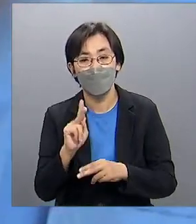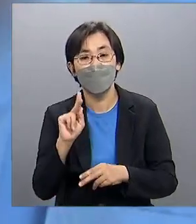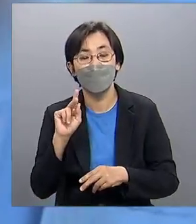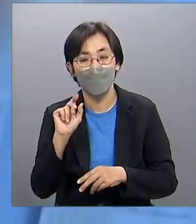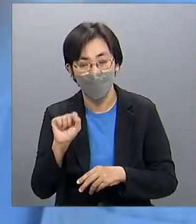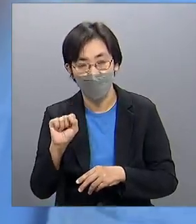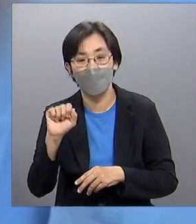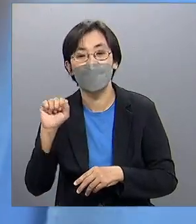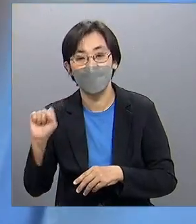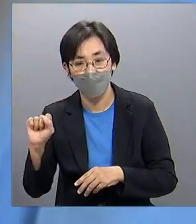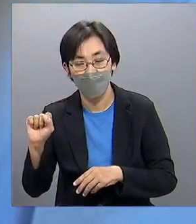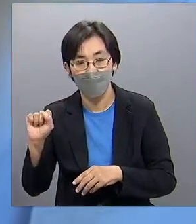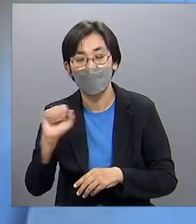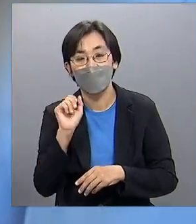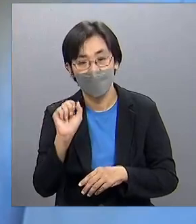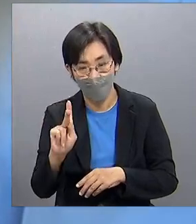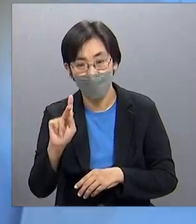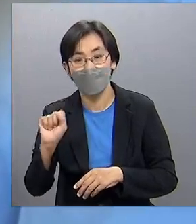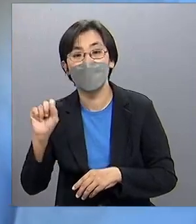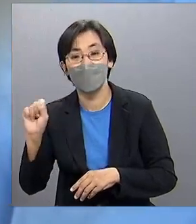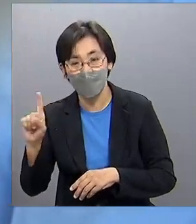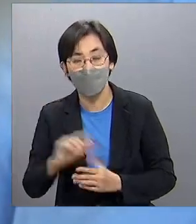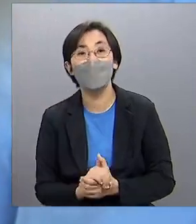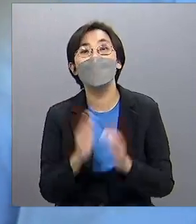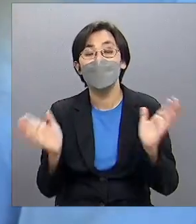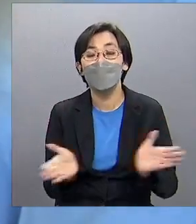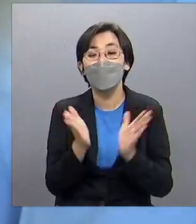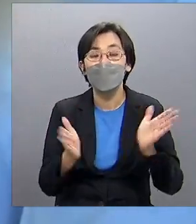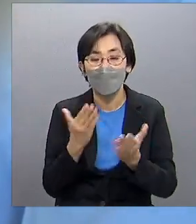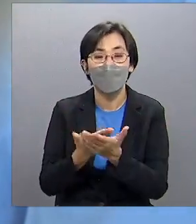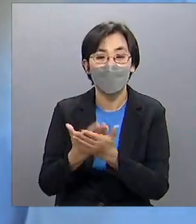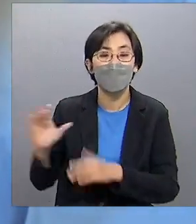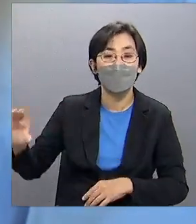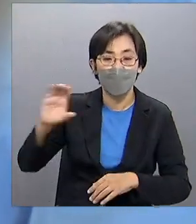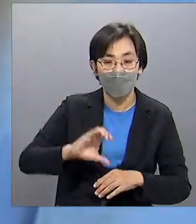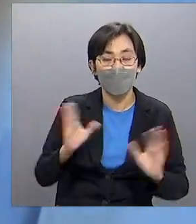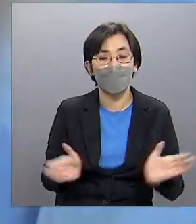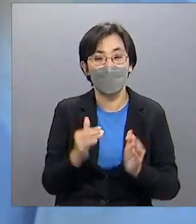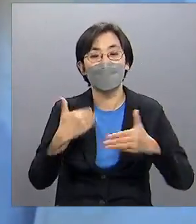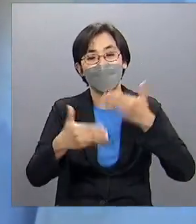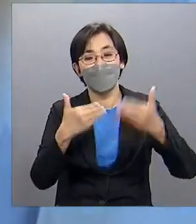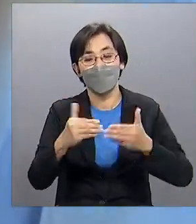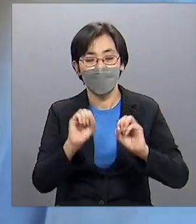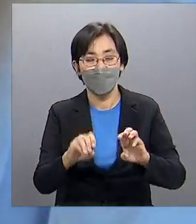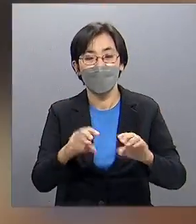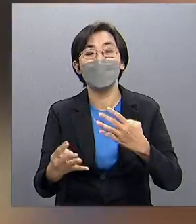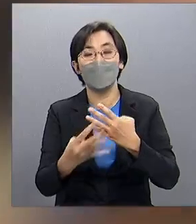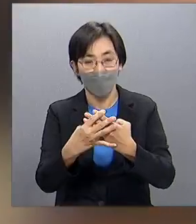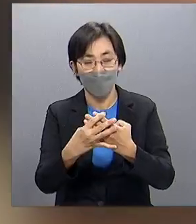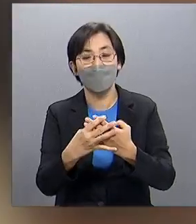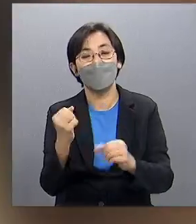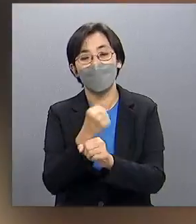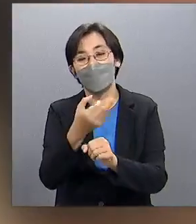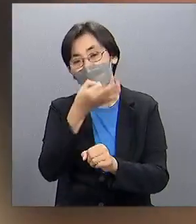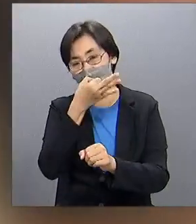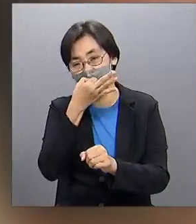ได้รับความอนุเคราะห์ให้งบประมาณสนับสนุนในการจัดกิจกรรมนี้ขึ้นค่ะตอนแรกที่เราตั้งใจกันไว้กับท